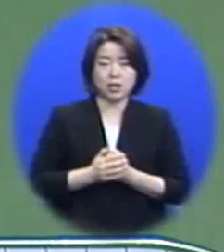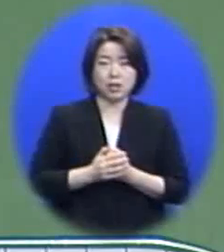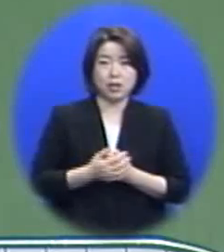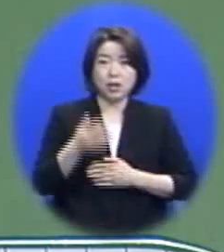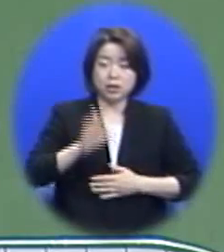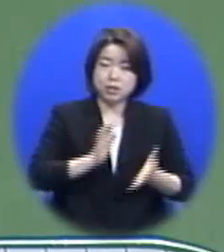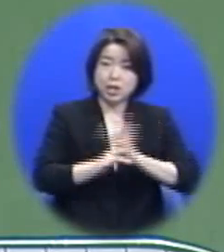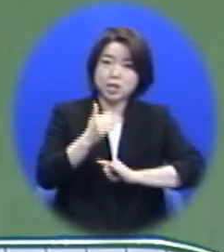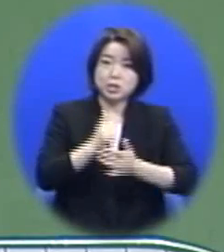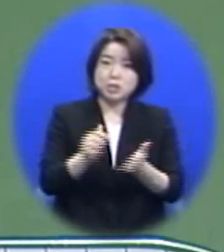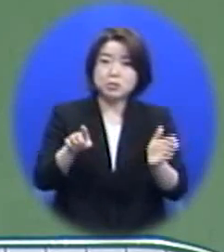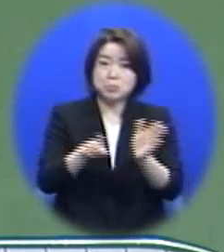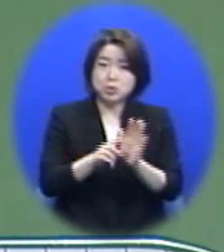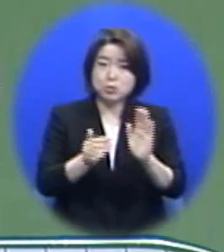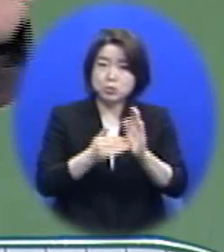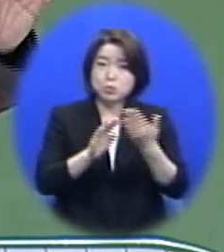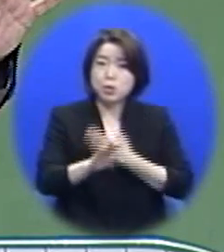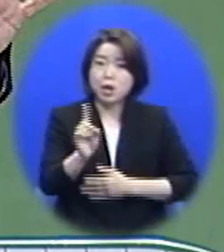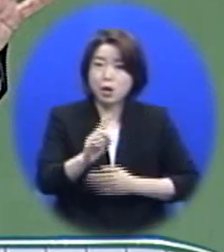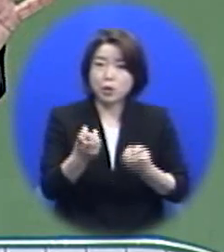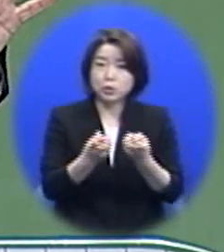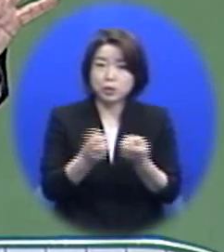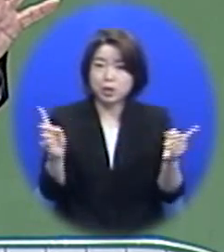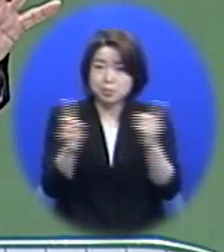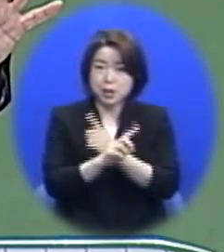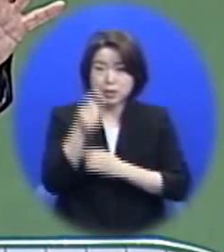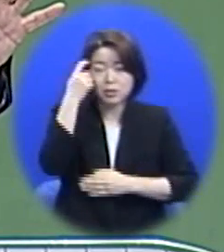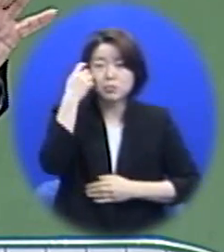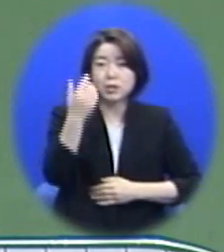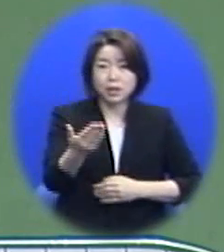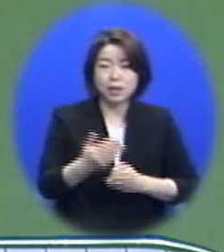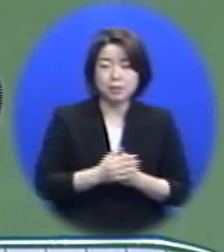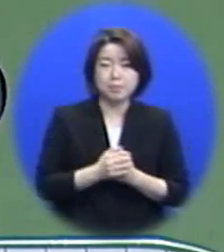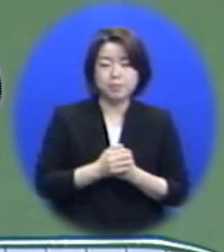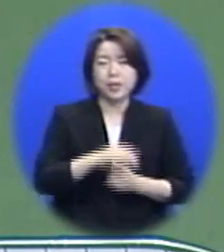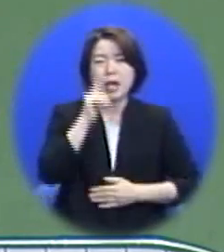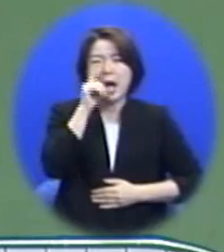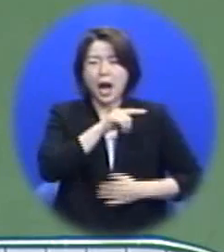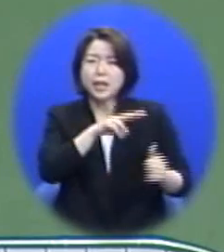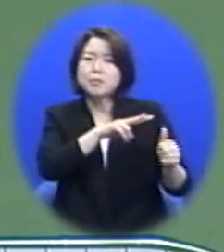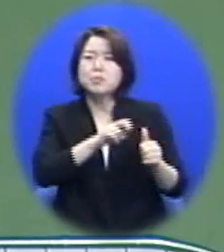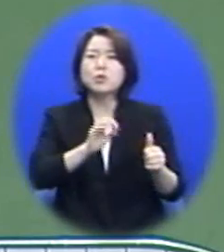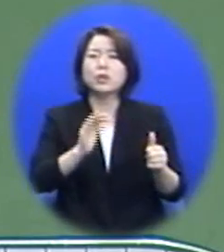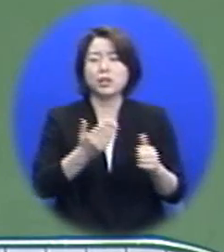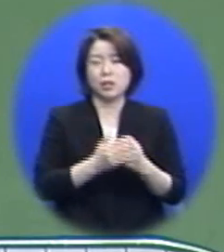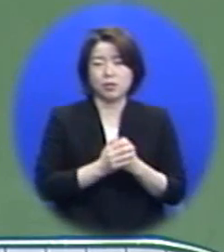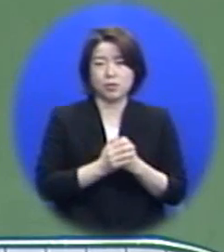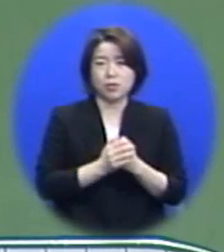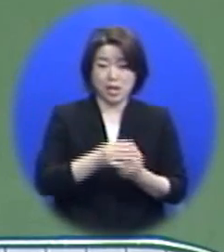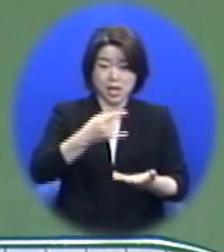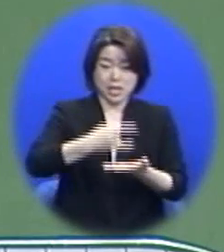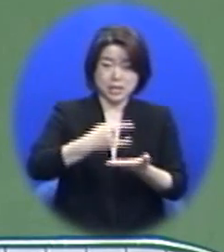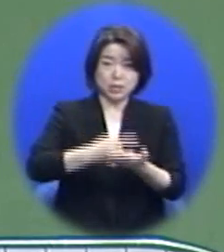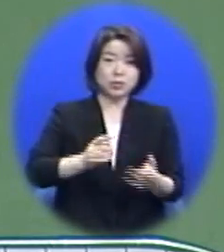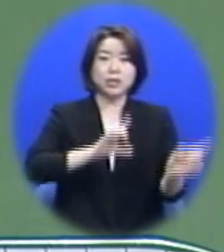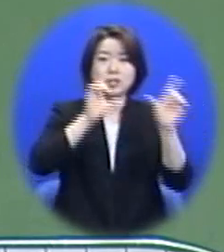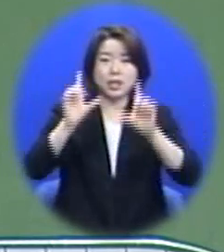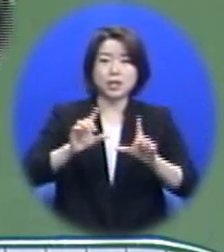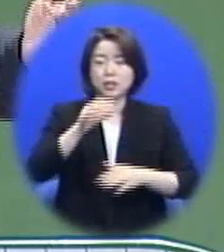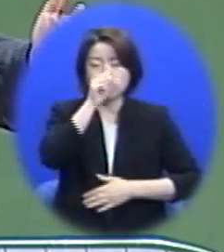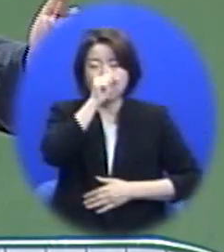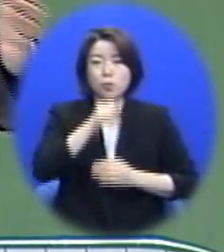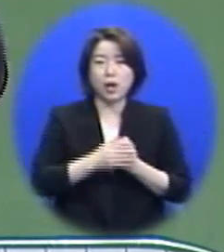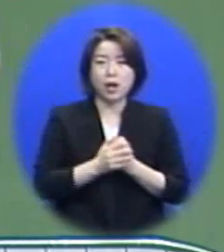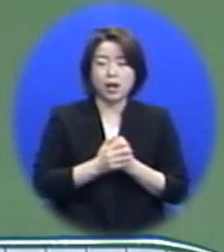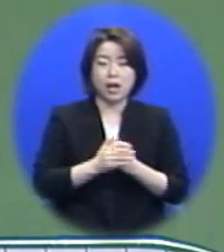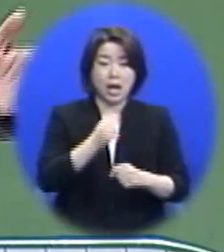변했습니까 악이 미워지는 걸 의롭게 사는게 좋은 거예요 하기